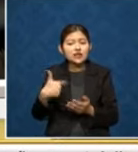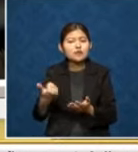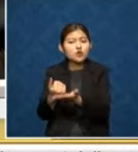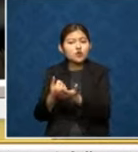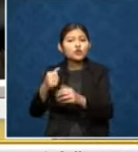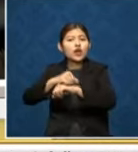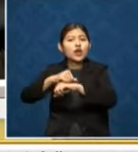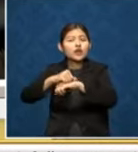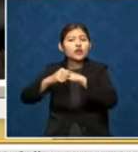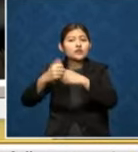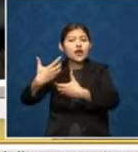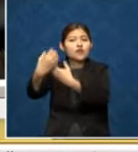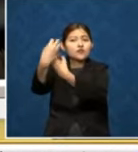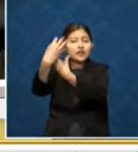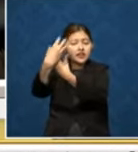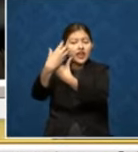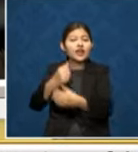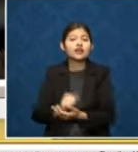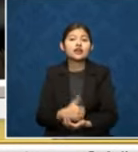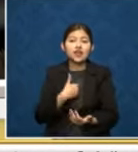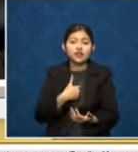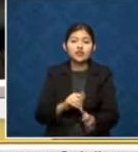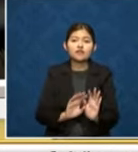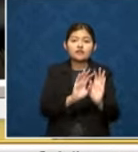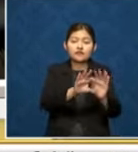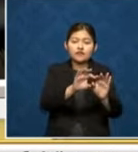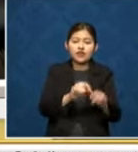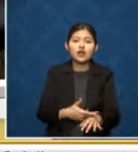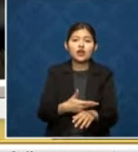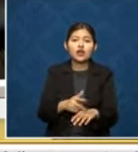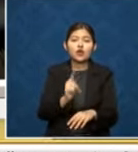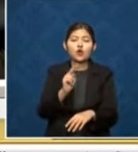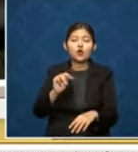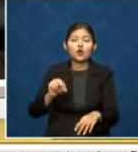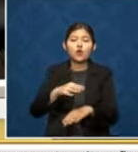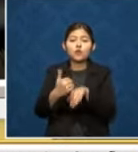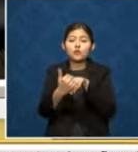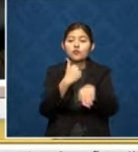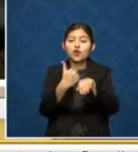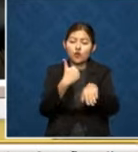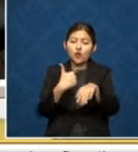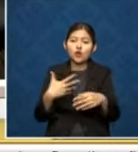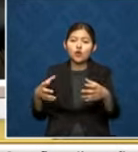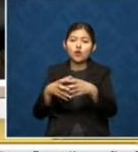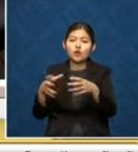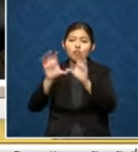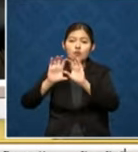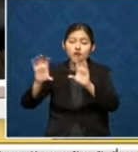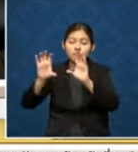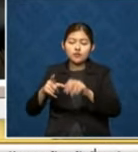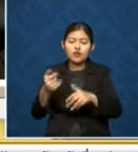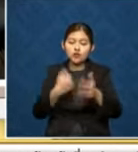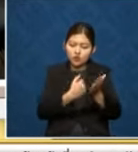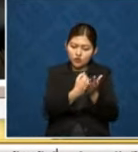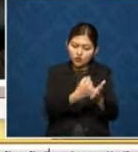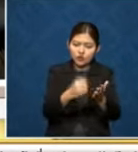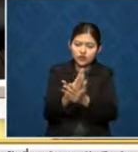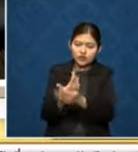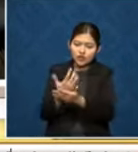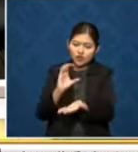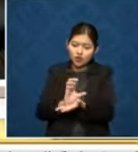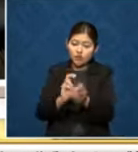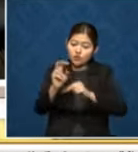านดิฉันจึงหารือท่านประธานไปยังกรมทางหลวงและหน่วยงานที่เกี่ยวข้องขอให้พิจารณาจัดสรรงบประมา